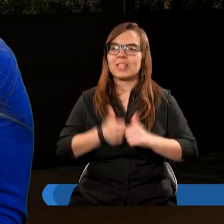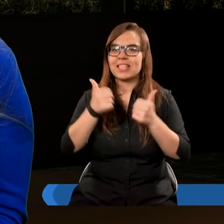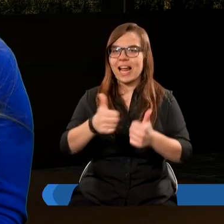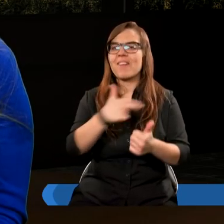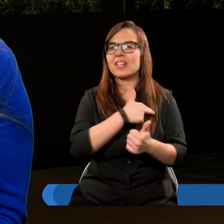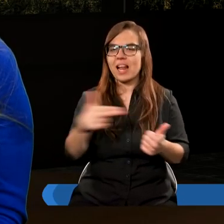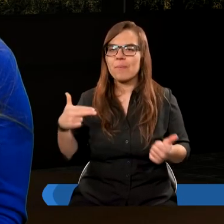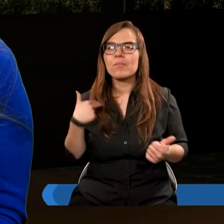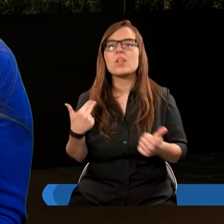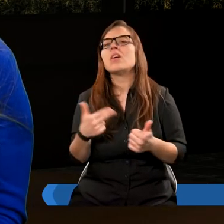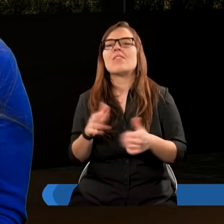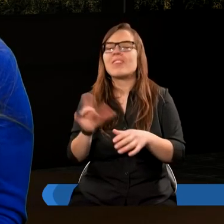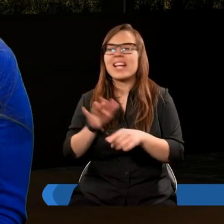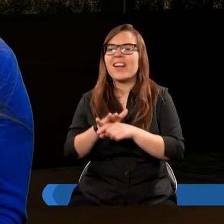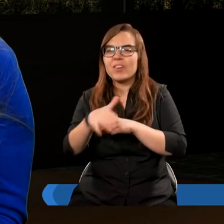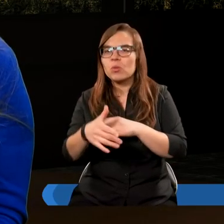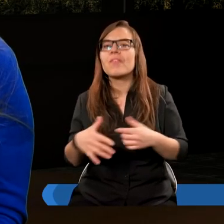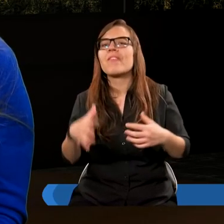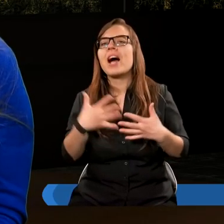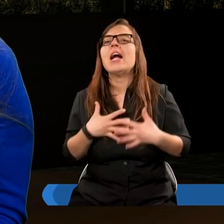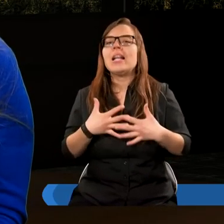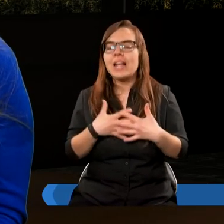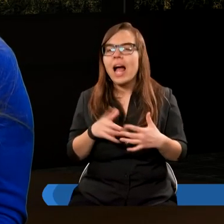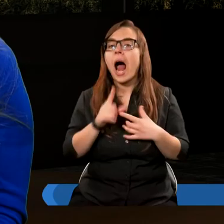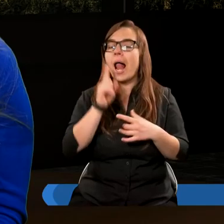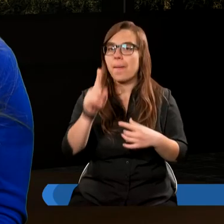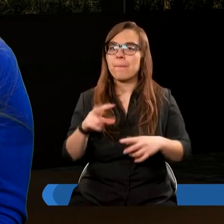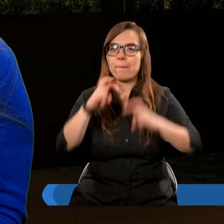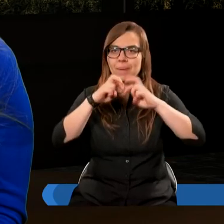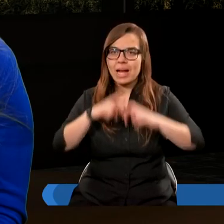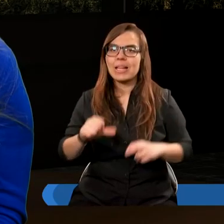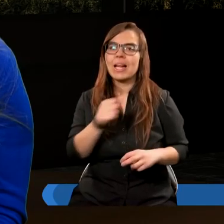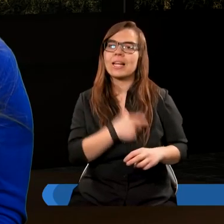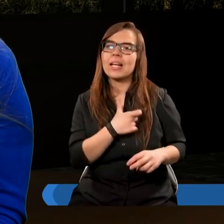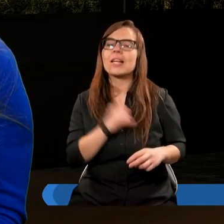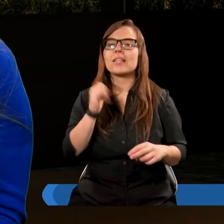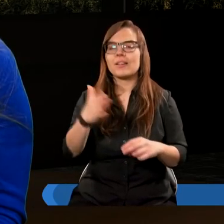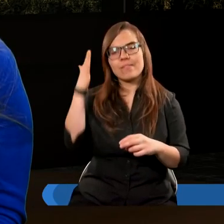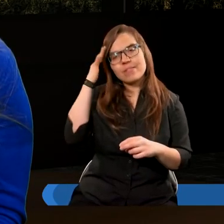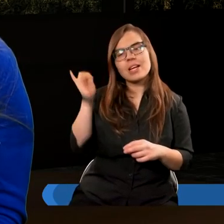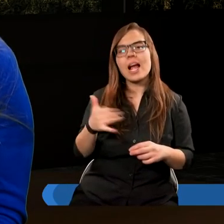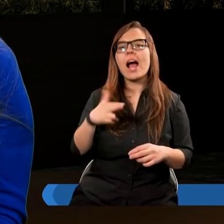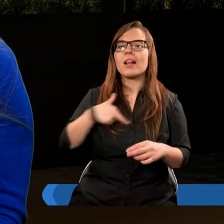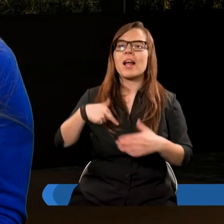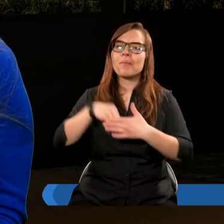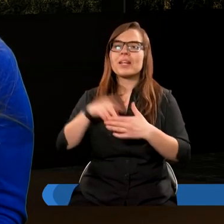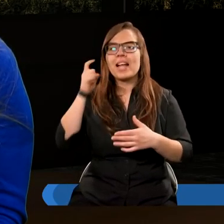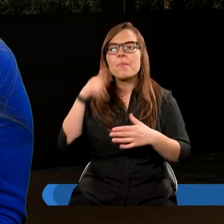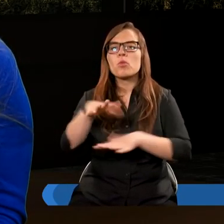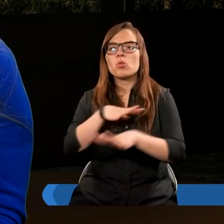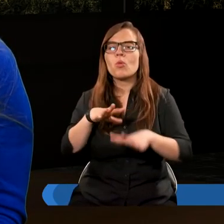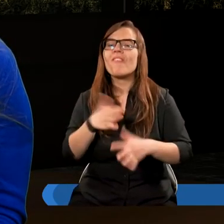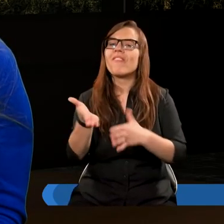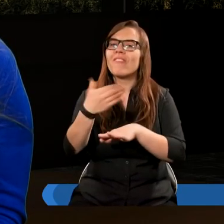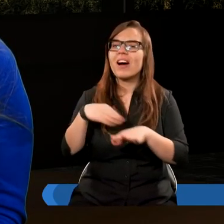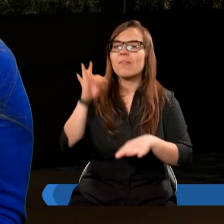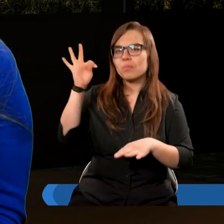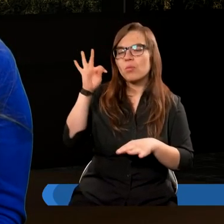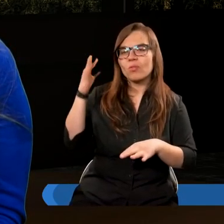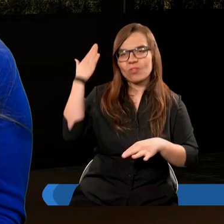nami w niewysłowionych westchnieniach, a ten, który bada serca, wie, jaki jest zamysł Ducha, ponieważ według woli Boga